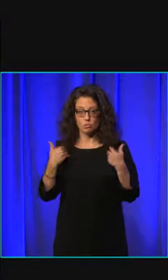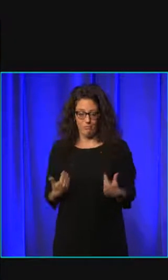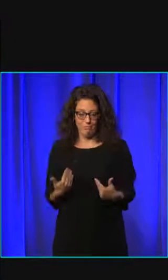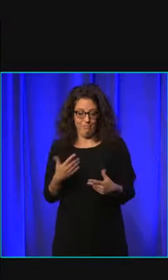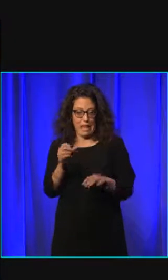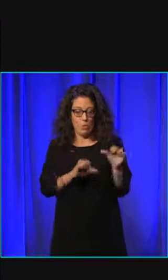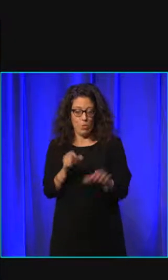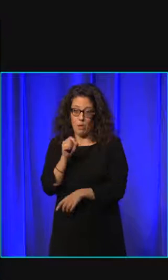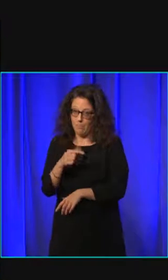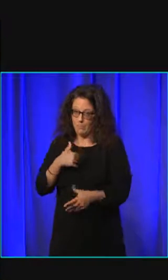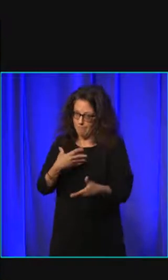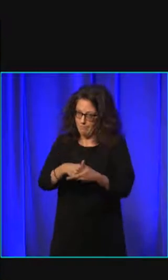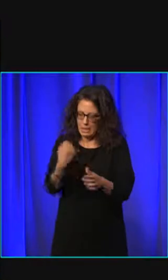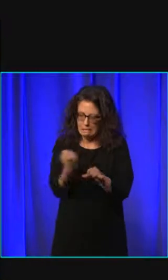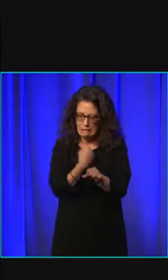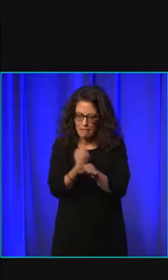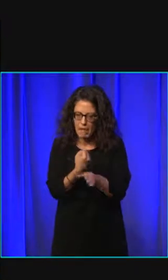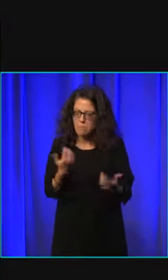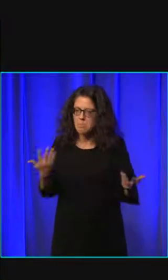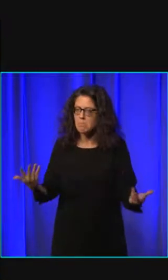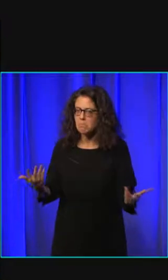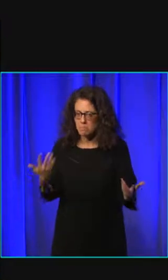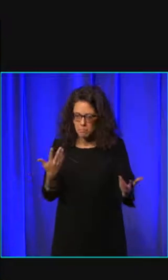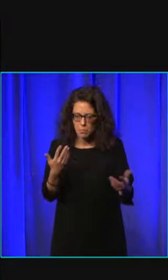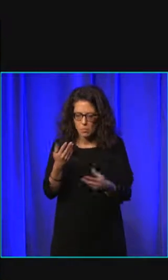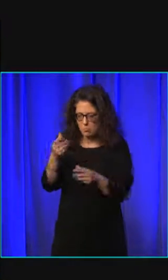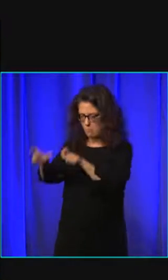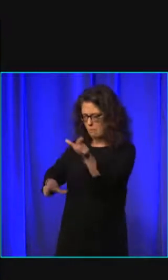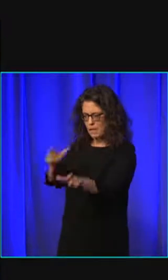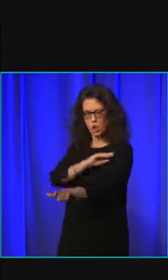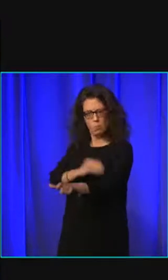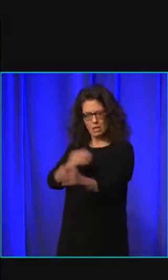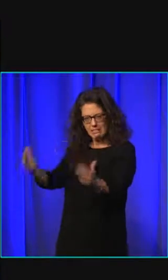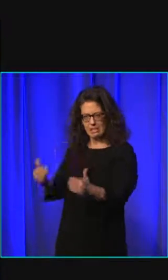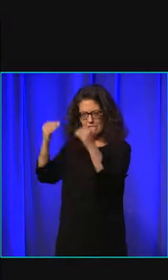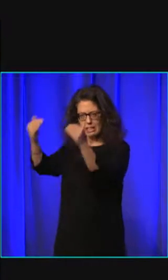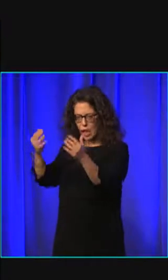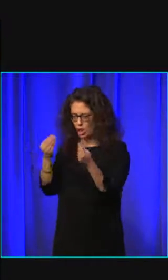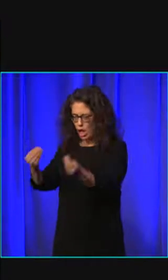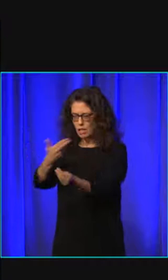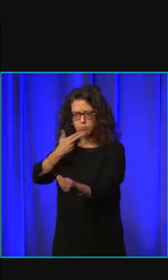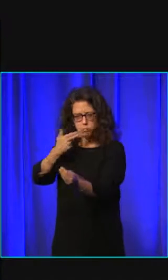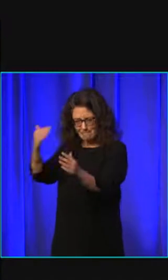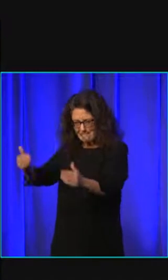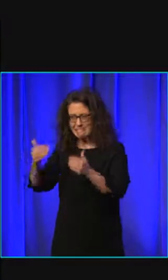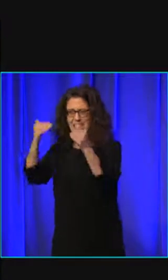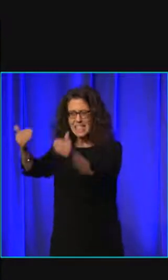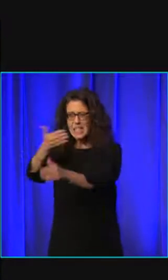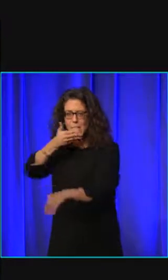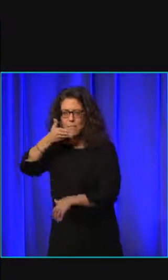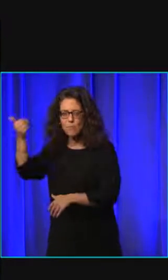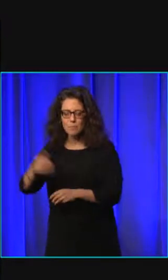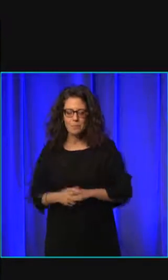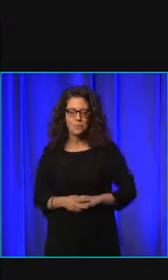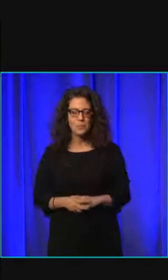ce laboratoire pour optimiser la performance de ces sportifs de haut niveau. Optimisation de la performance.